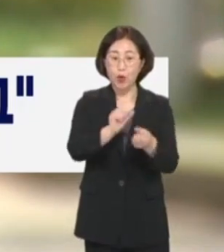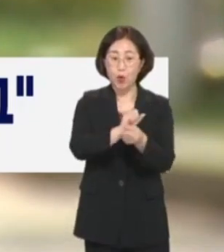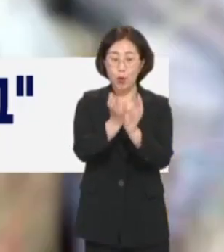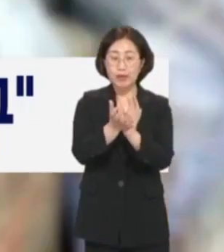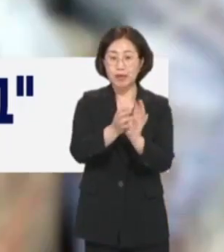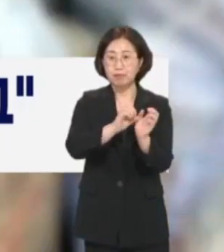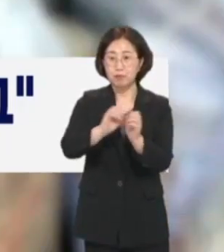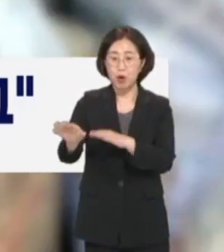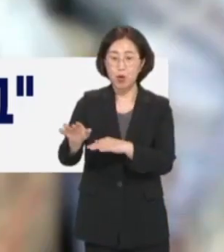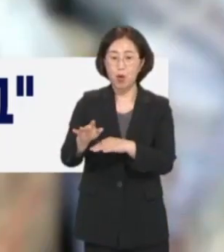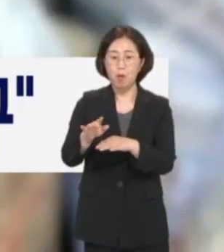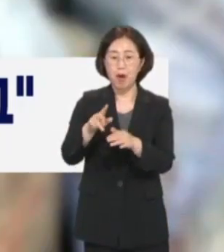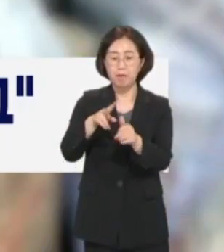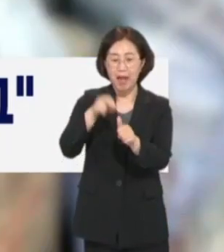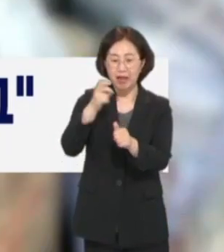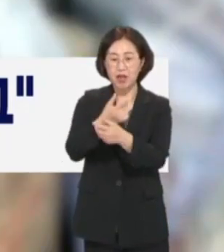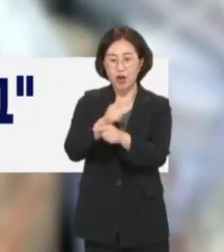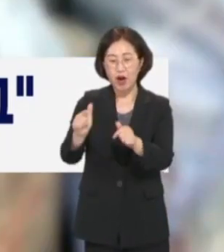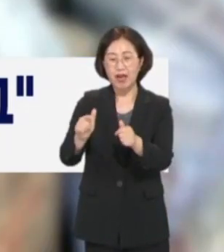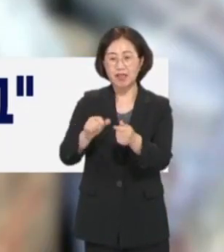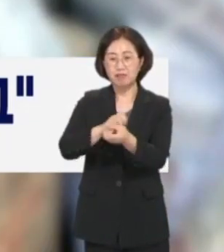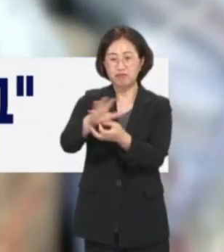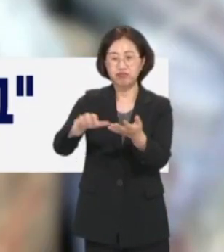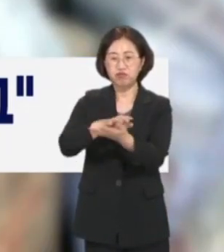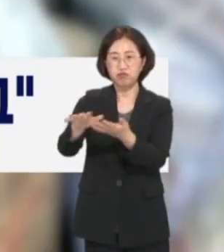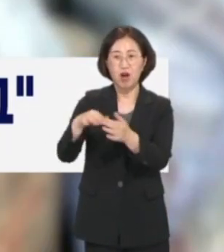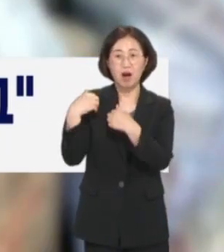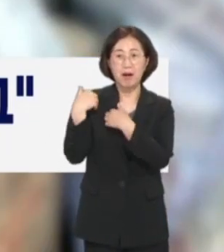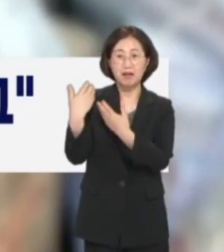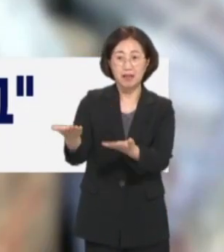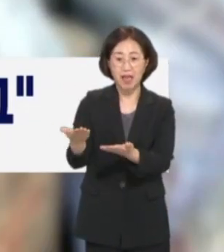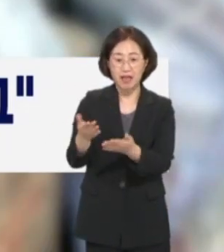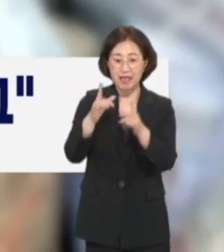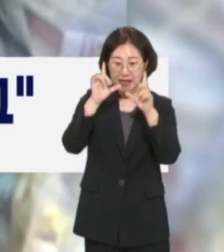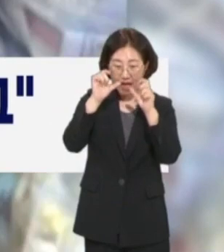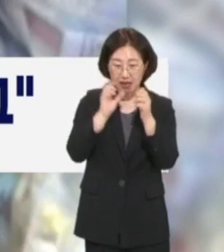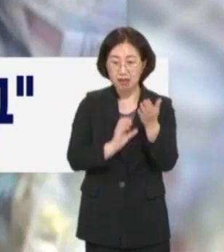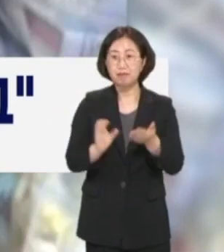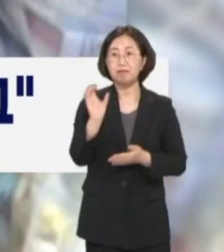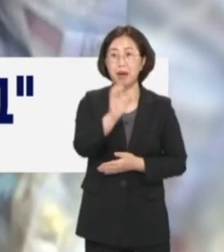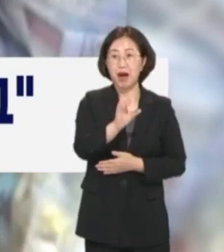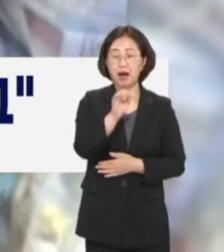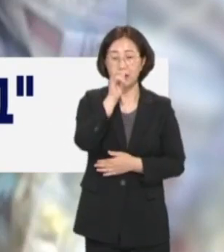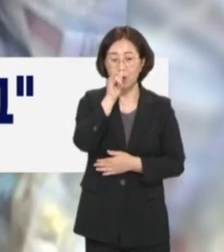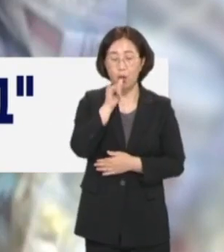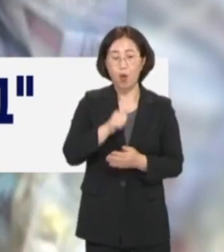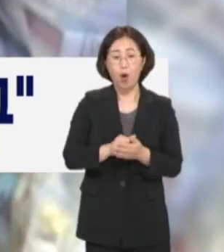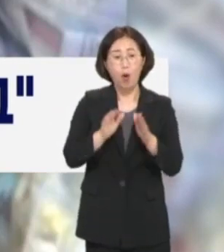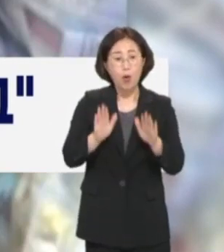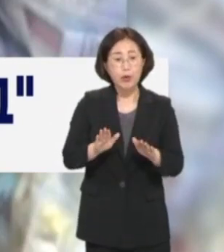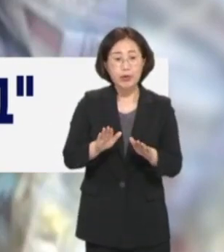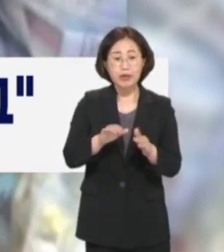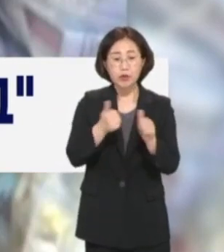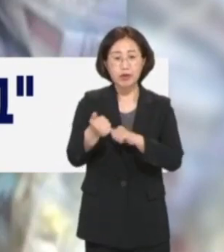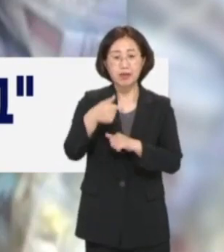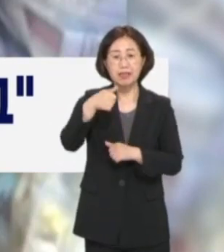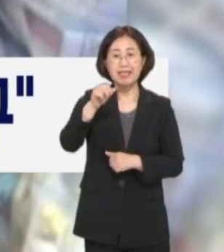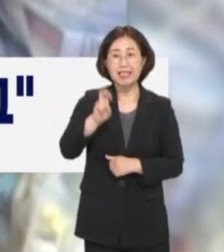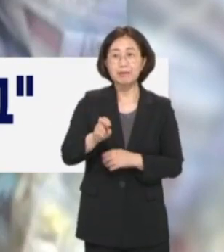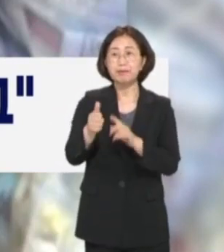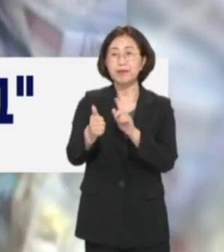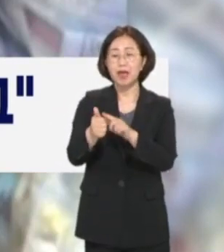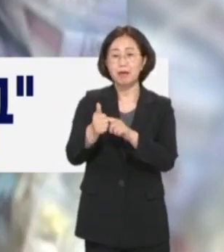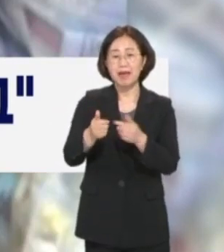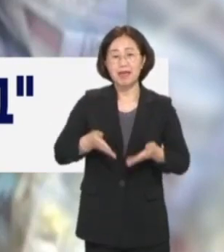있고 캔과 플라스틱 폐기물 등 쓰레기와 함께 방치된 사진이 게시됐고 누리꾼들은 오늘이 숨진 김군의